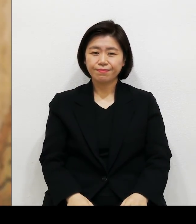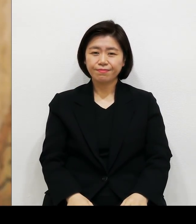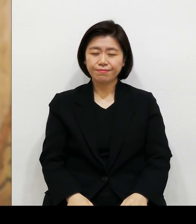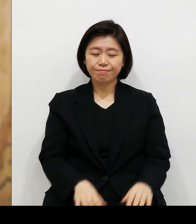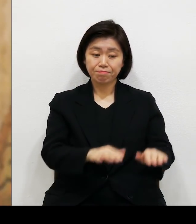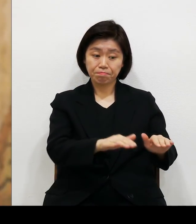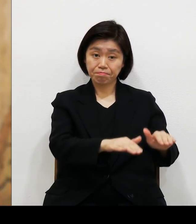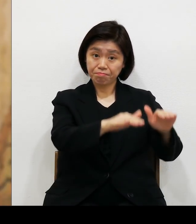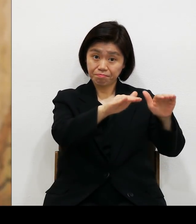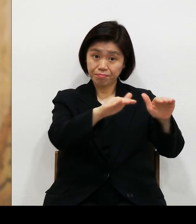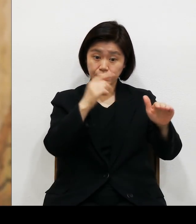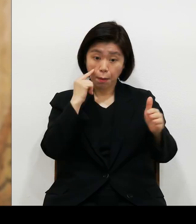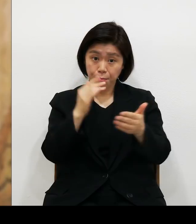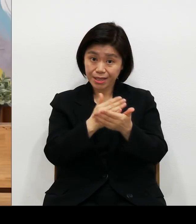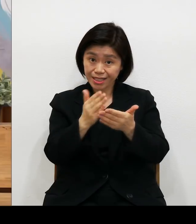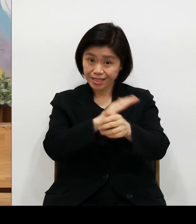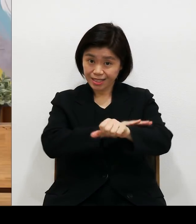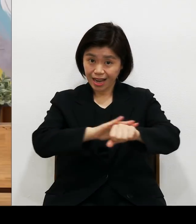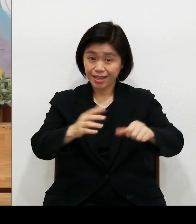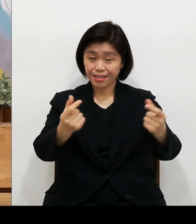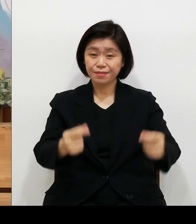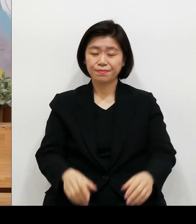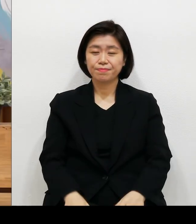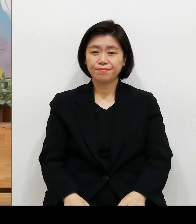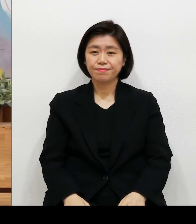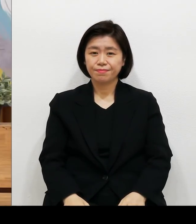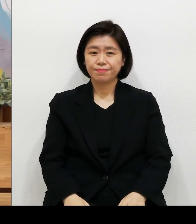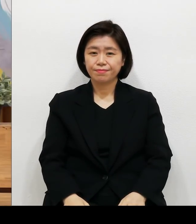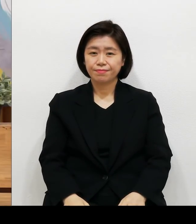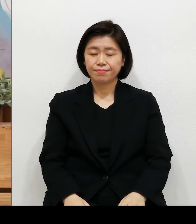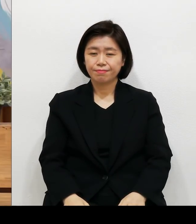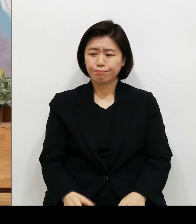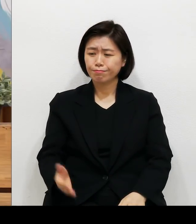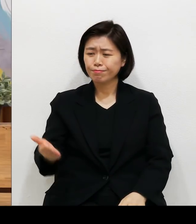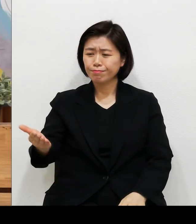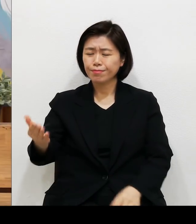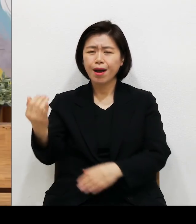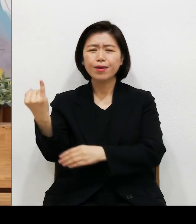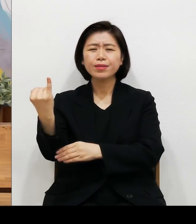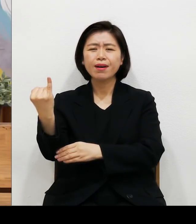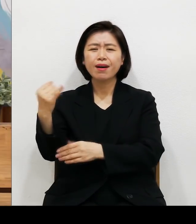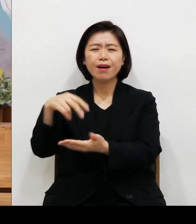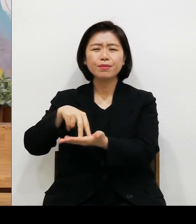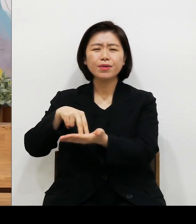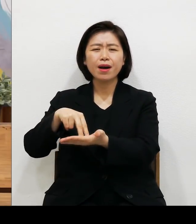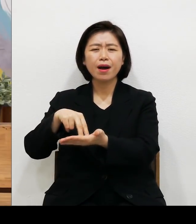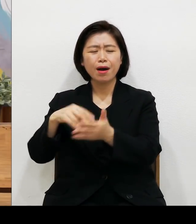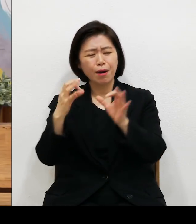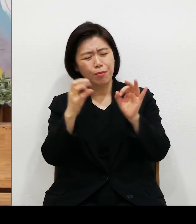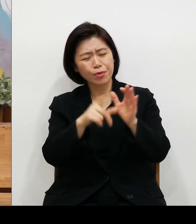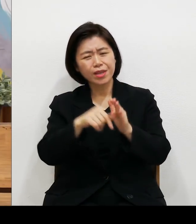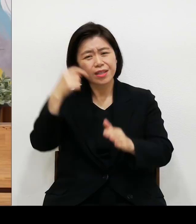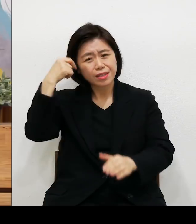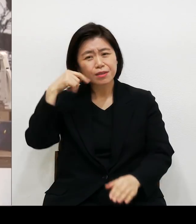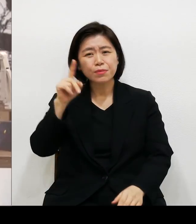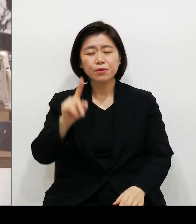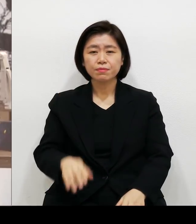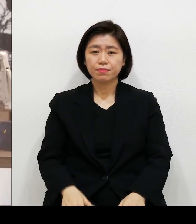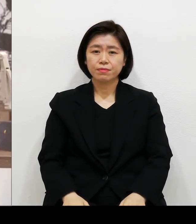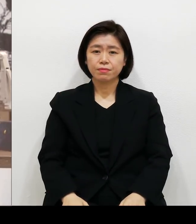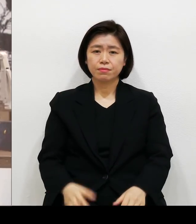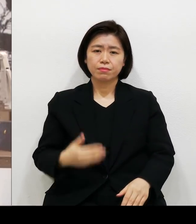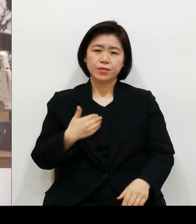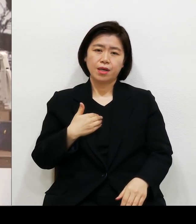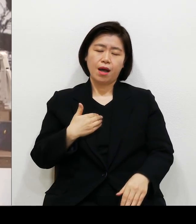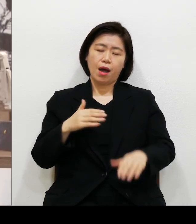나이가 드디어 시작이 되니까. 수희 씨는 어떻게 보면 여성의 입장에서 이렇게 예. 혼자 아이를 키우는 아빠의 모습 보니까 어떠세요? 저는